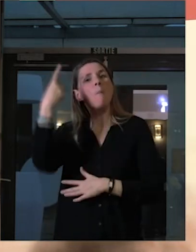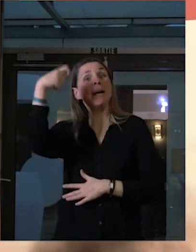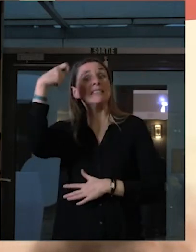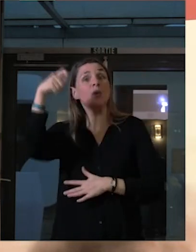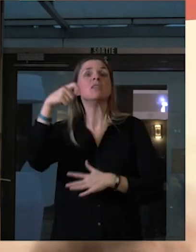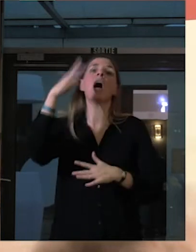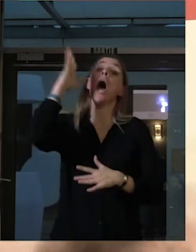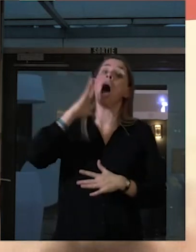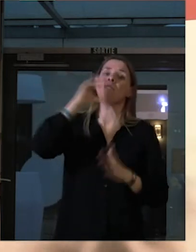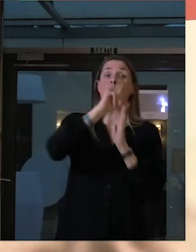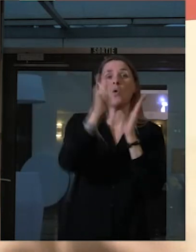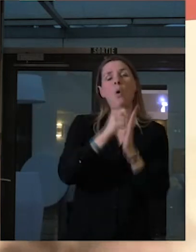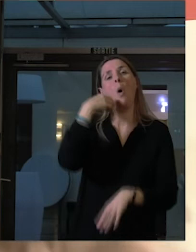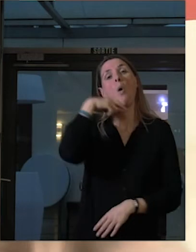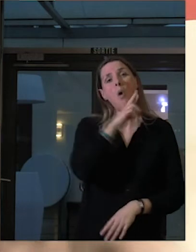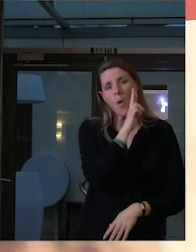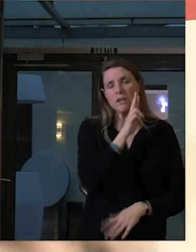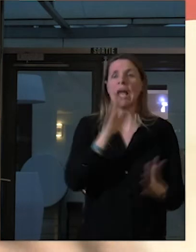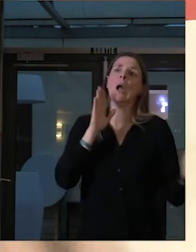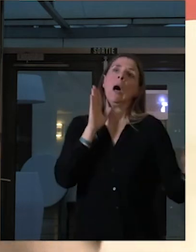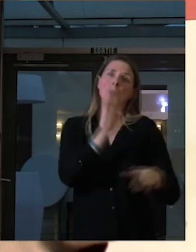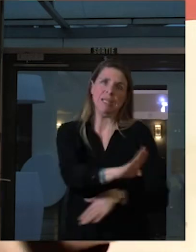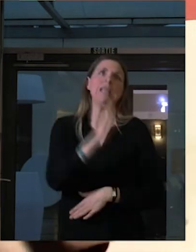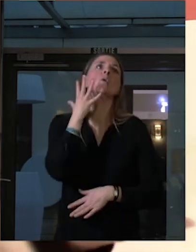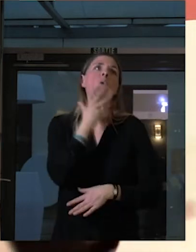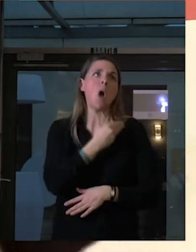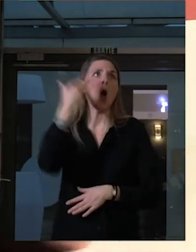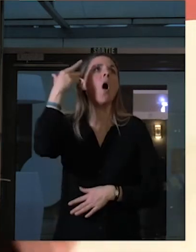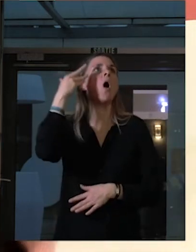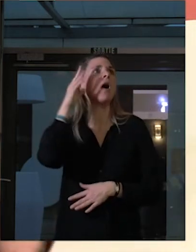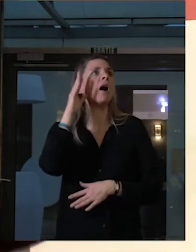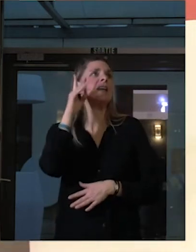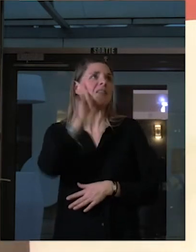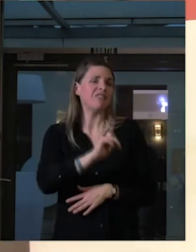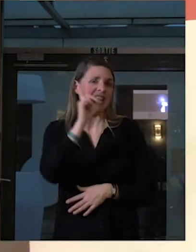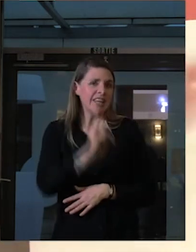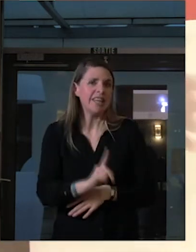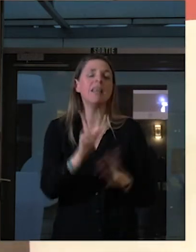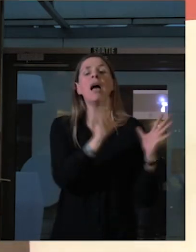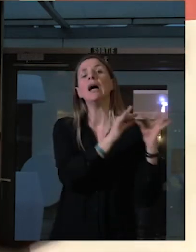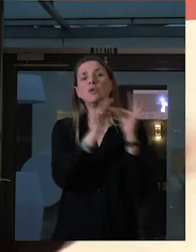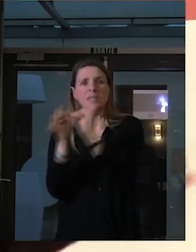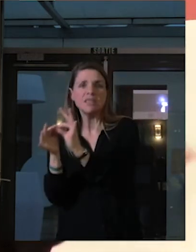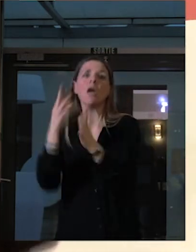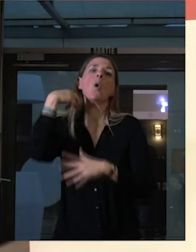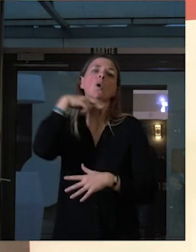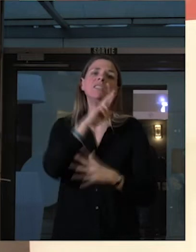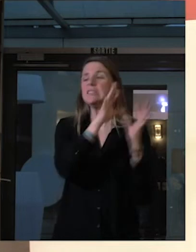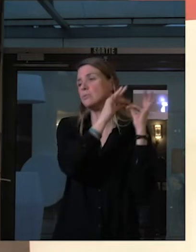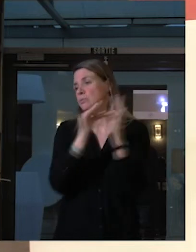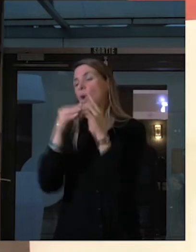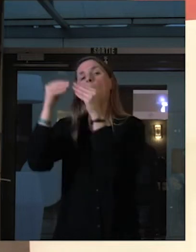était rose. Alors le rose, bon, bah, alors, c'est la couleur des filles, hein, je ne vous apprends rien, qui est associée au romantisme. Sauf